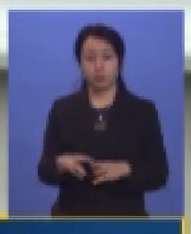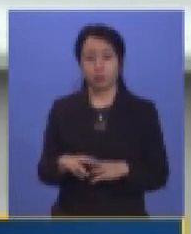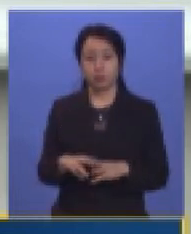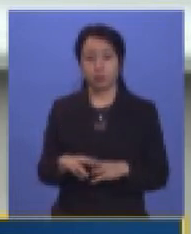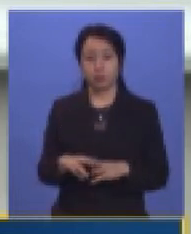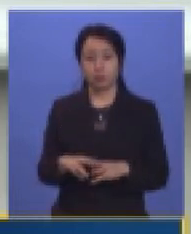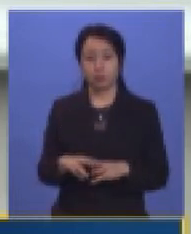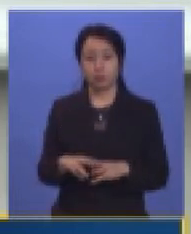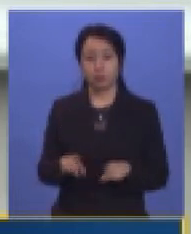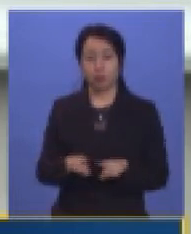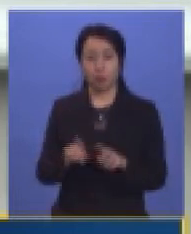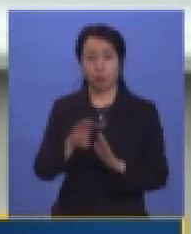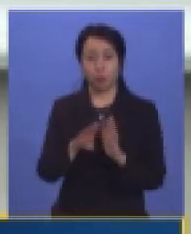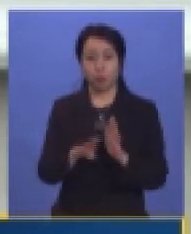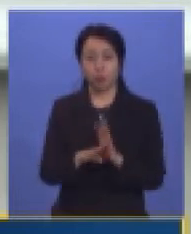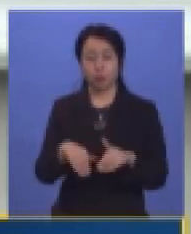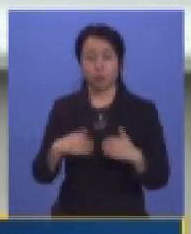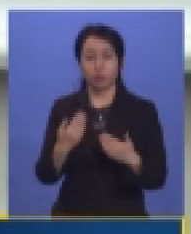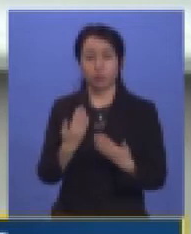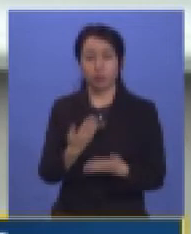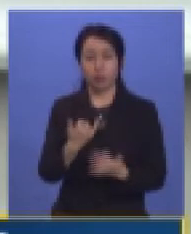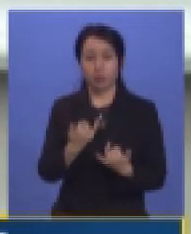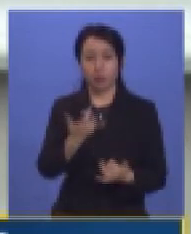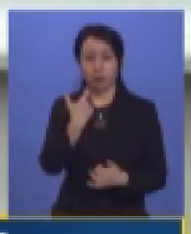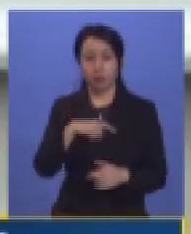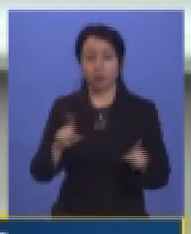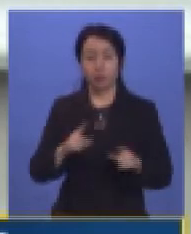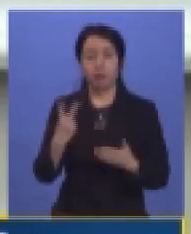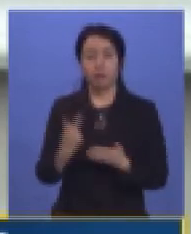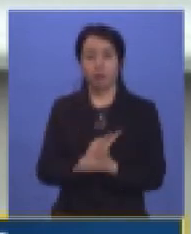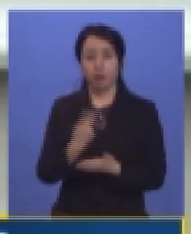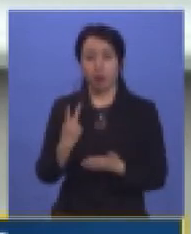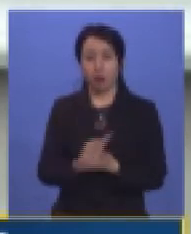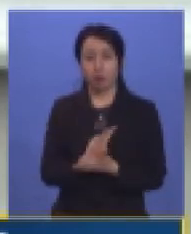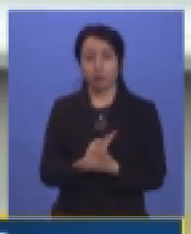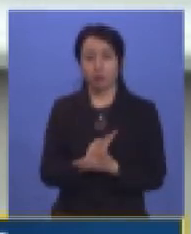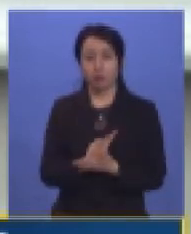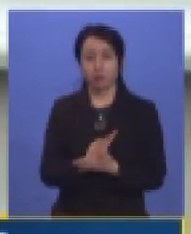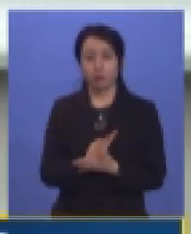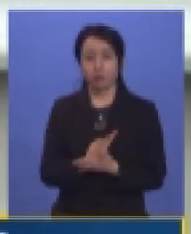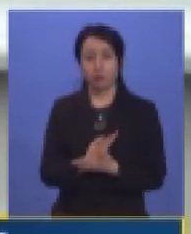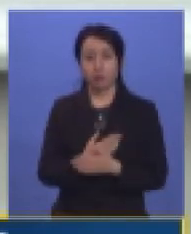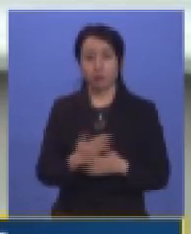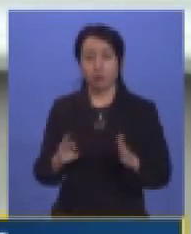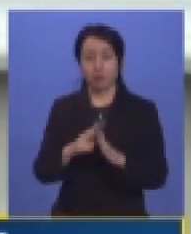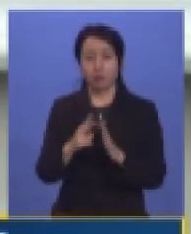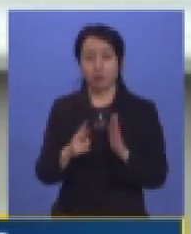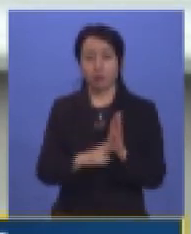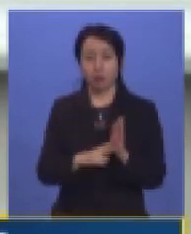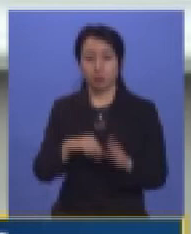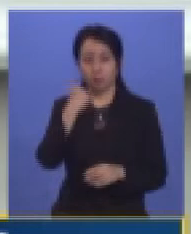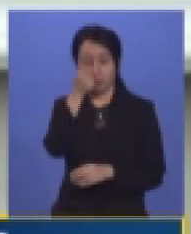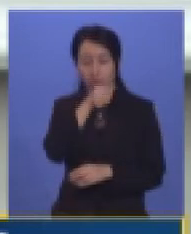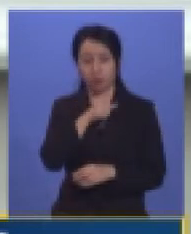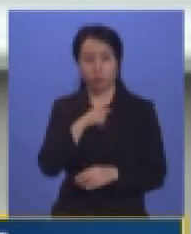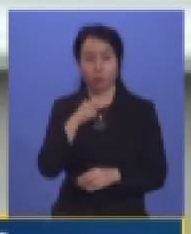такую задачу поставили для себя что в два раза практически больше чем семнадцатом году